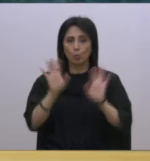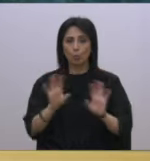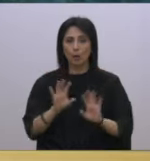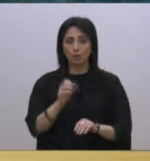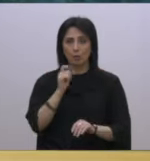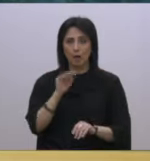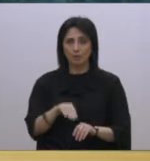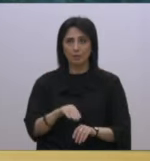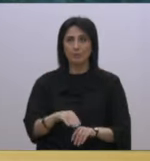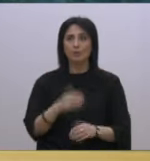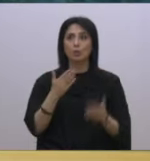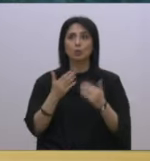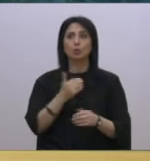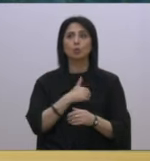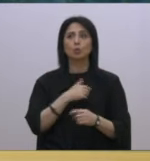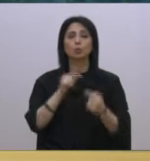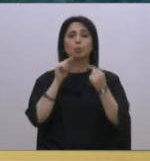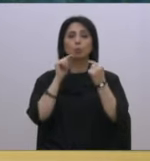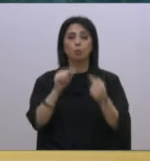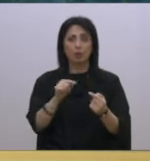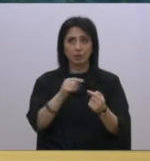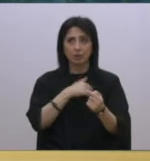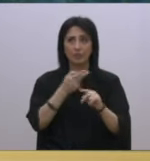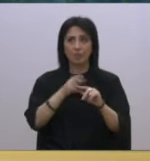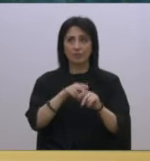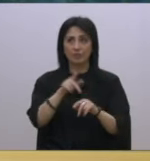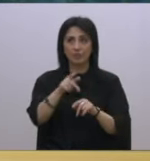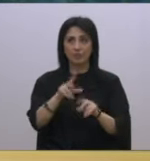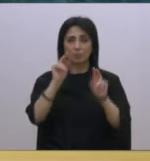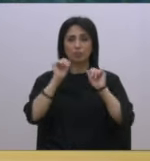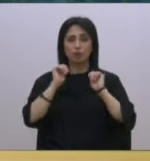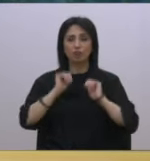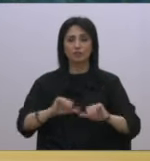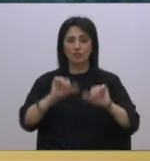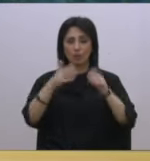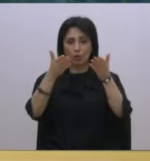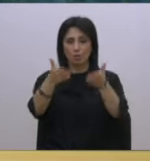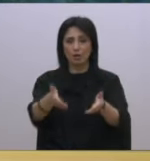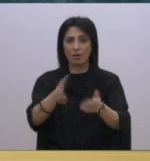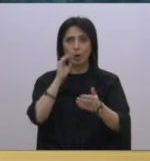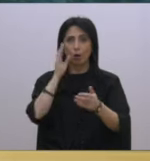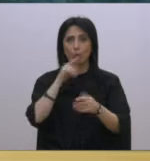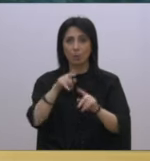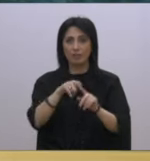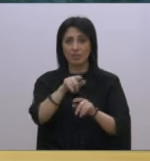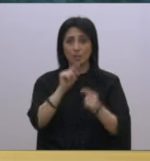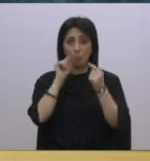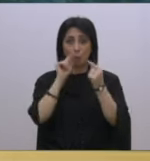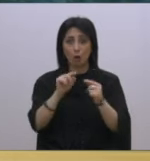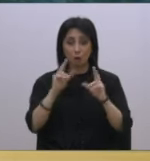акти. Туб сур протестис гаму хатва, амистис аршелов шидобиян формеби, роца гац дебат, кэри